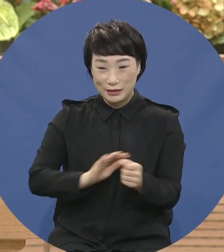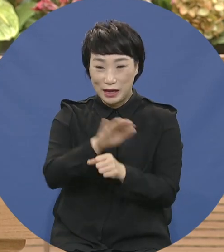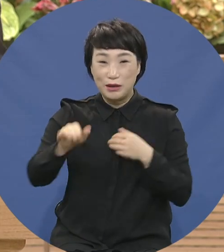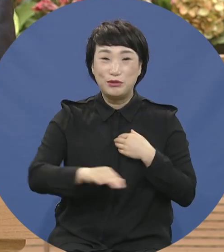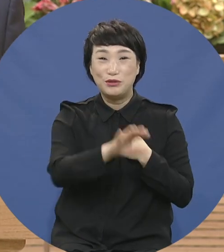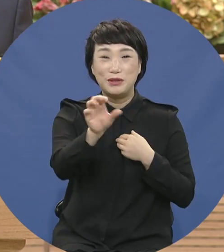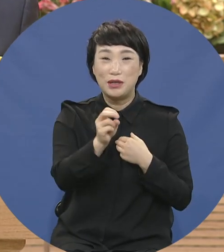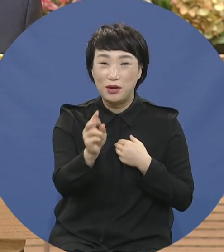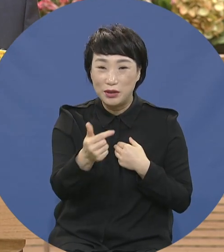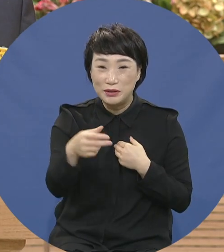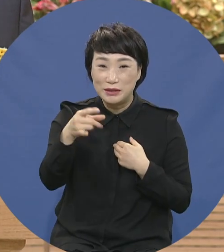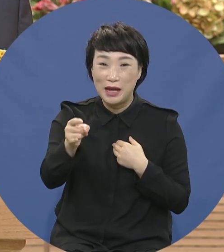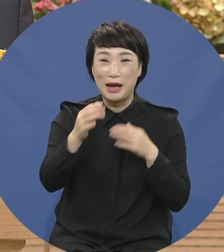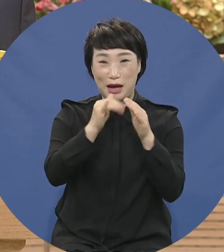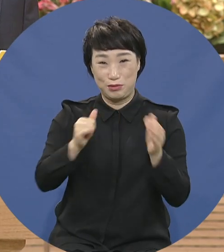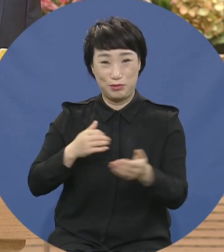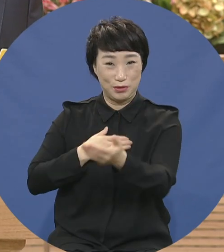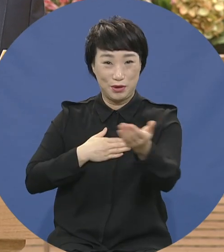사랑하는 연세가족이요,